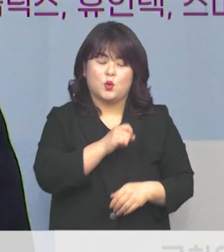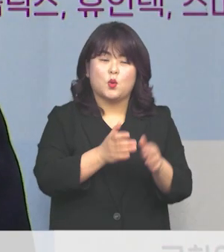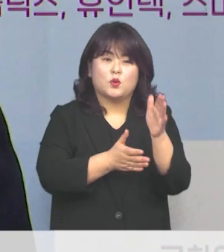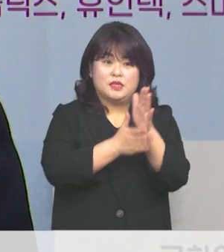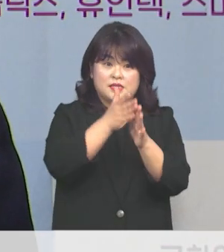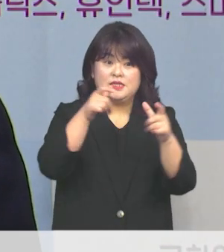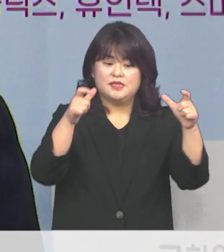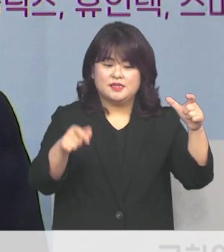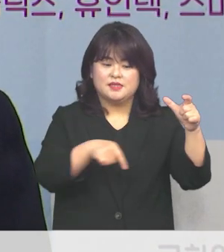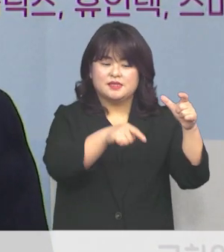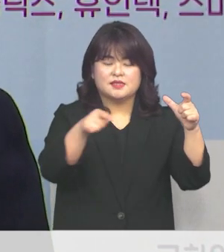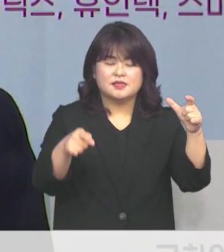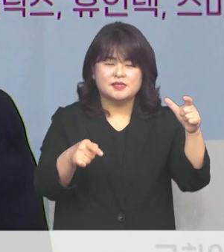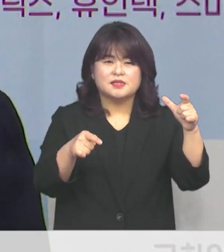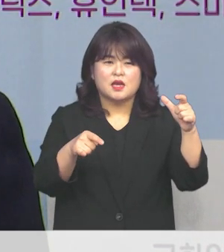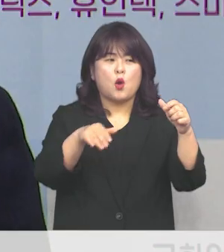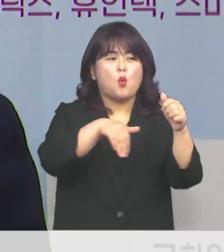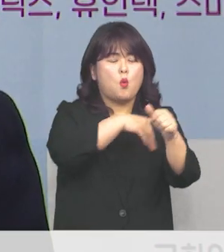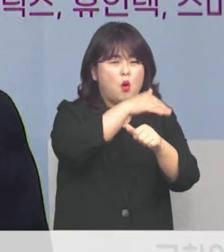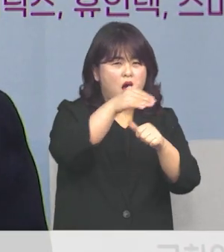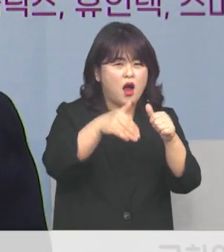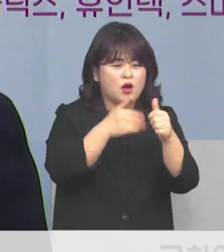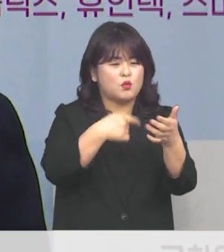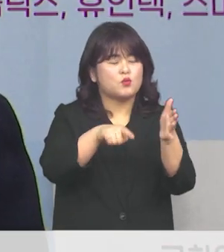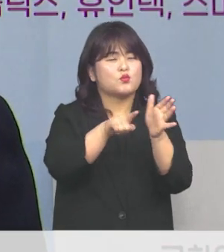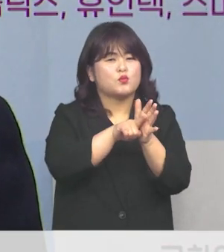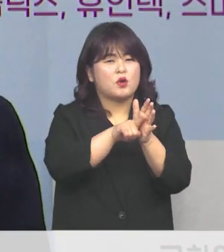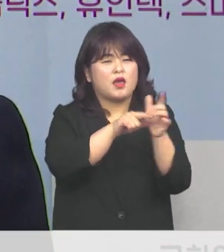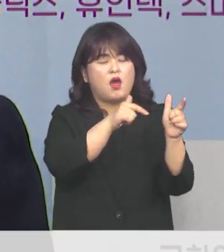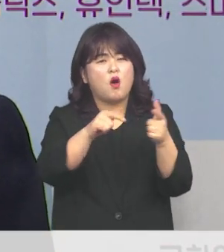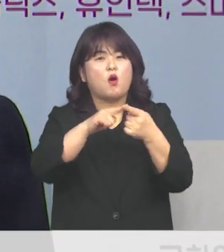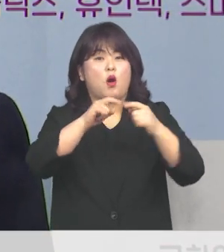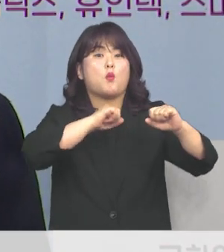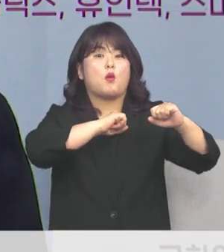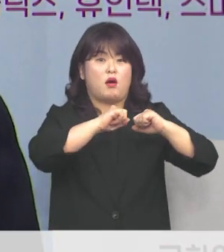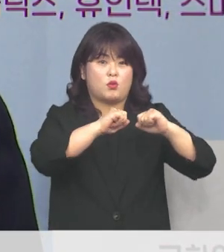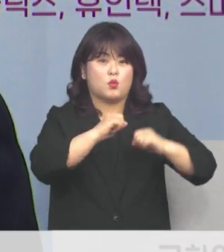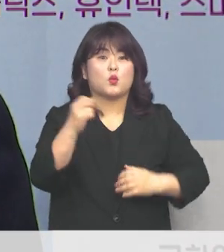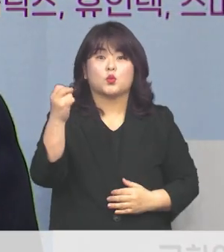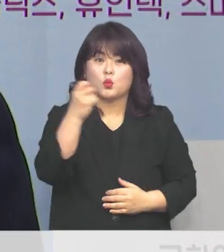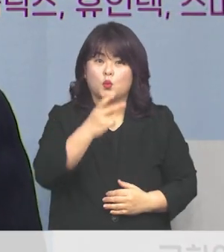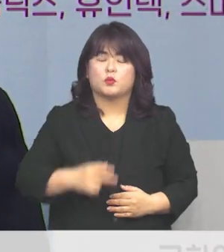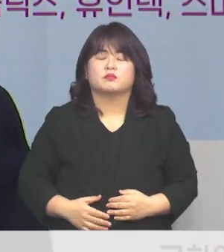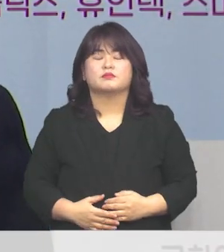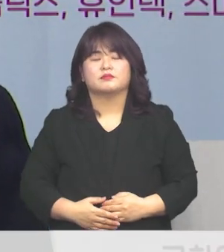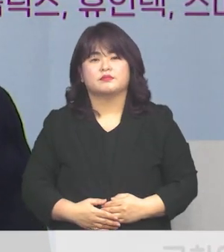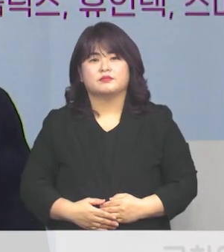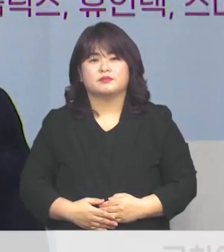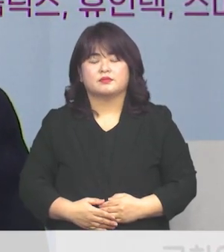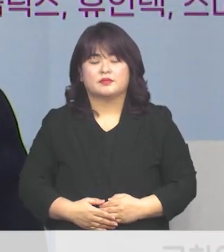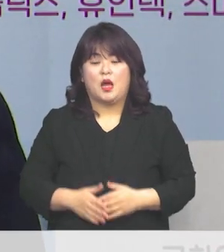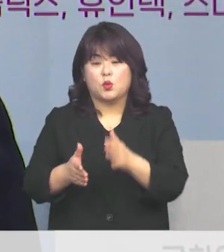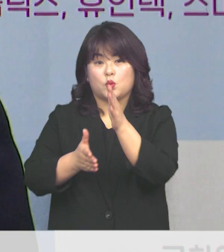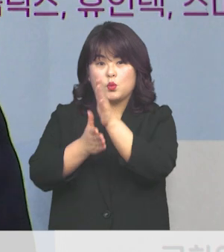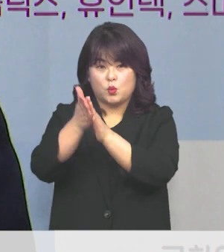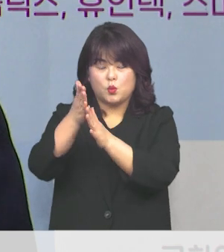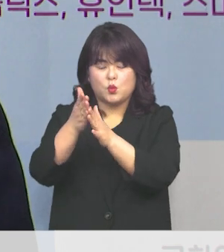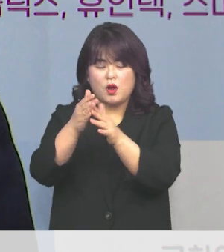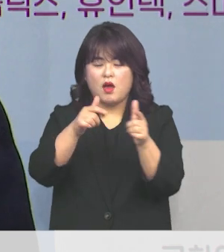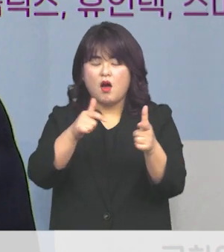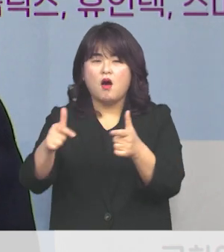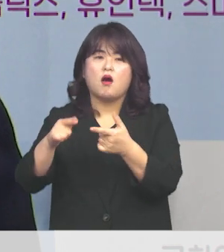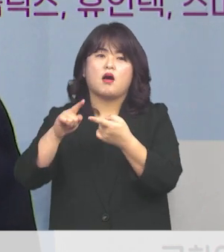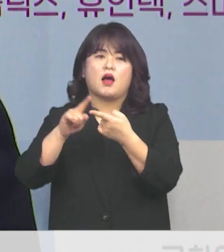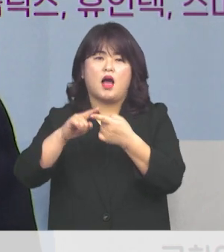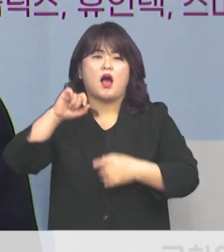우리 용인특례시에서 환경을 위한 여러 가지 활동, 그다음에 도시로서